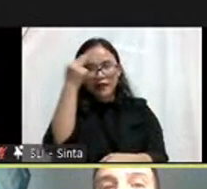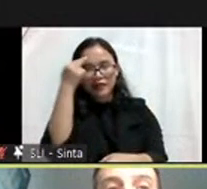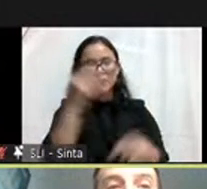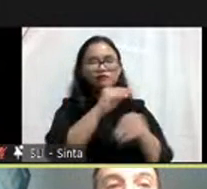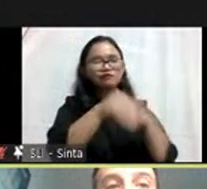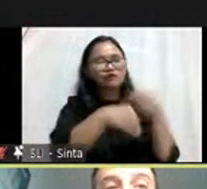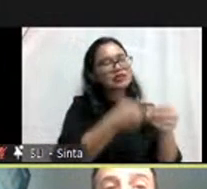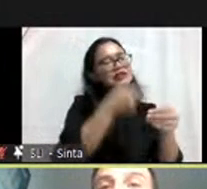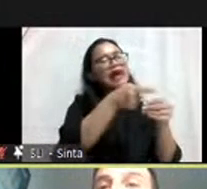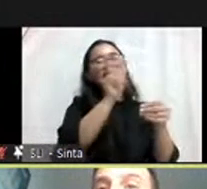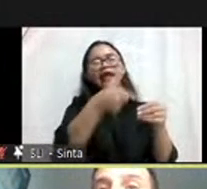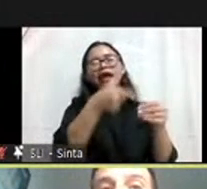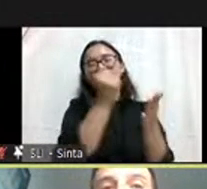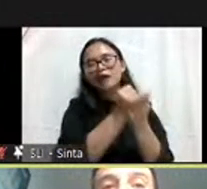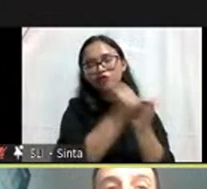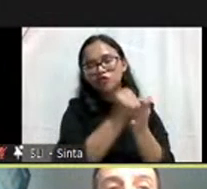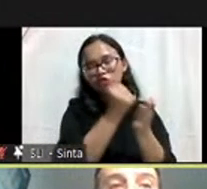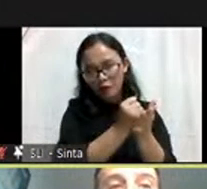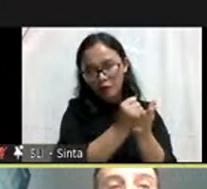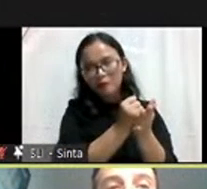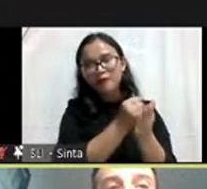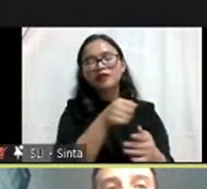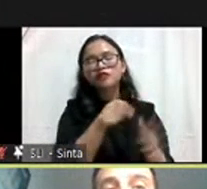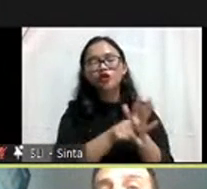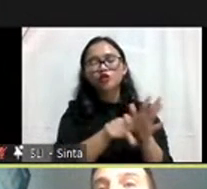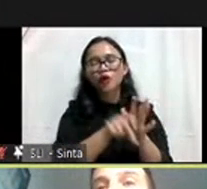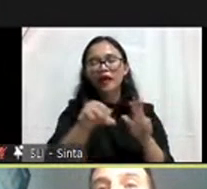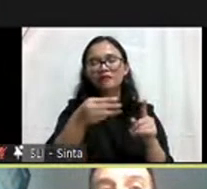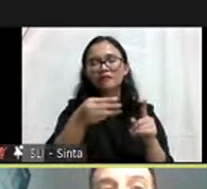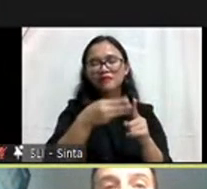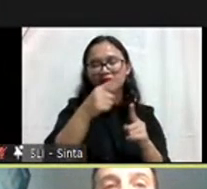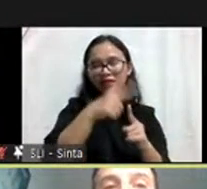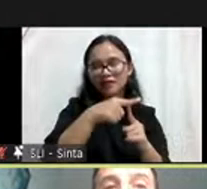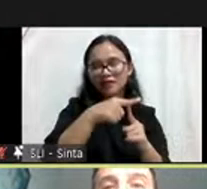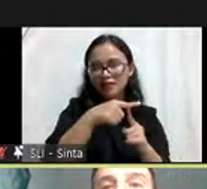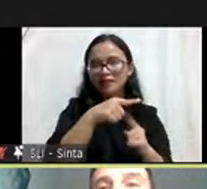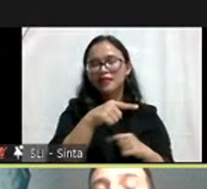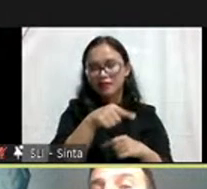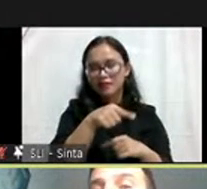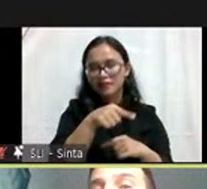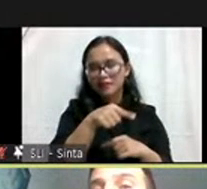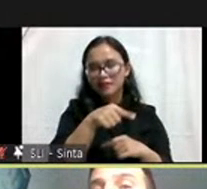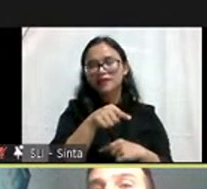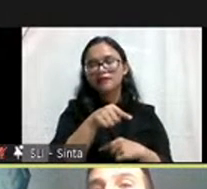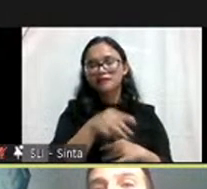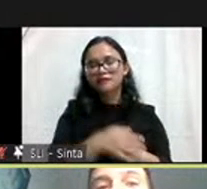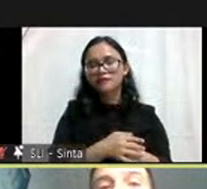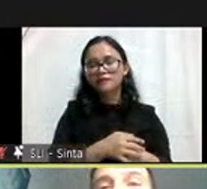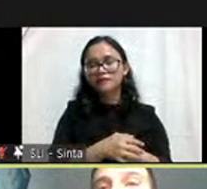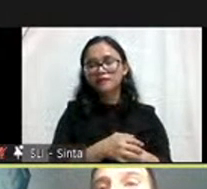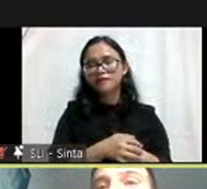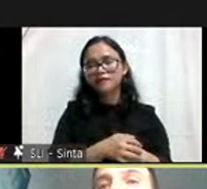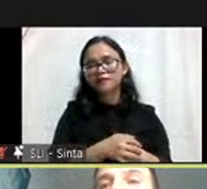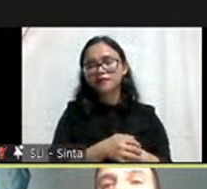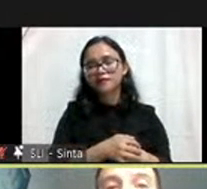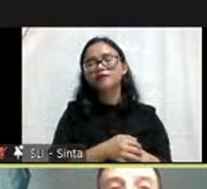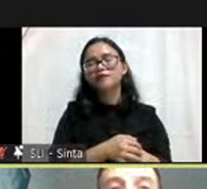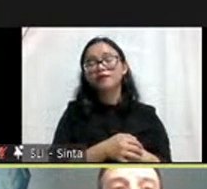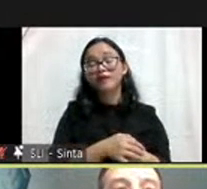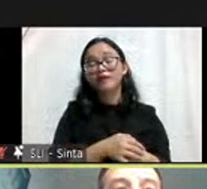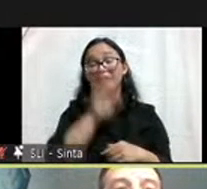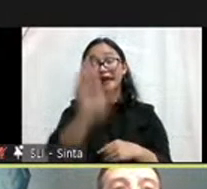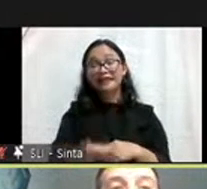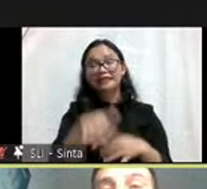gugat kita memberikan platform seper wanita bagi para pemaku kepentingan untuk bisa Pada akhirnya